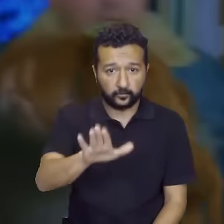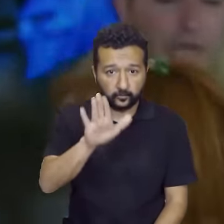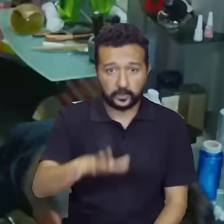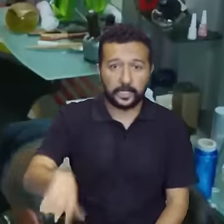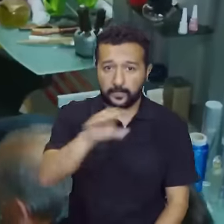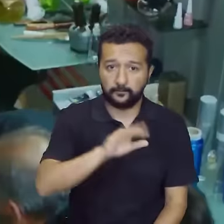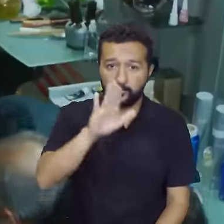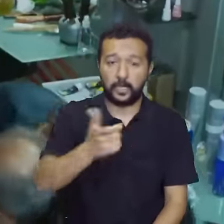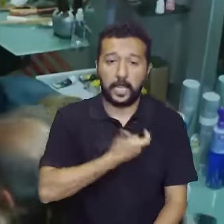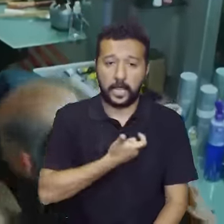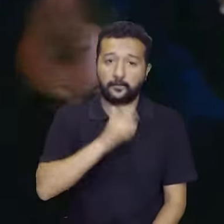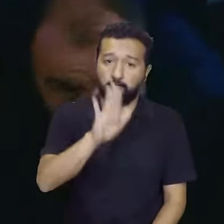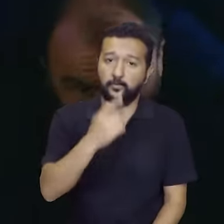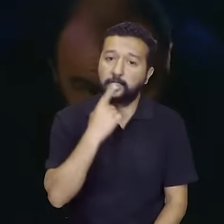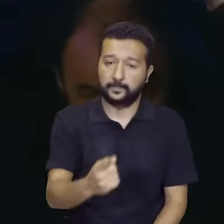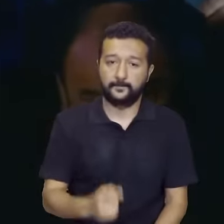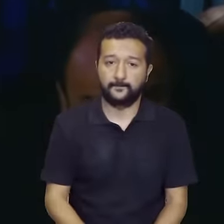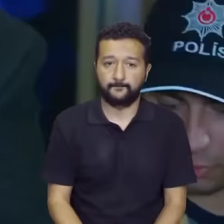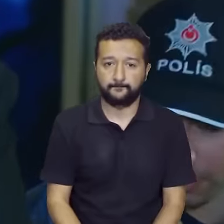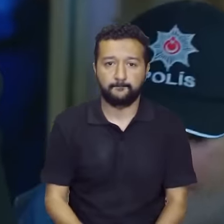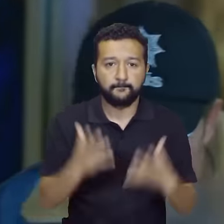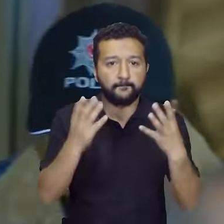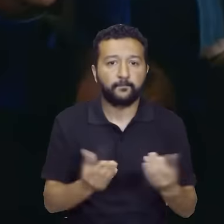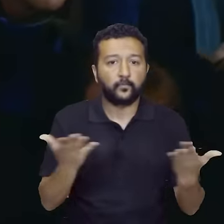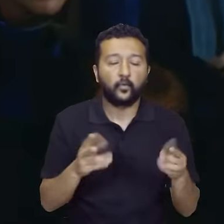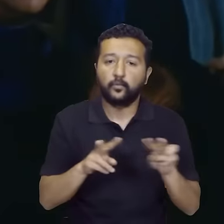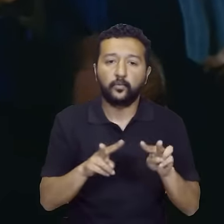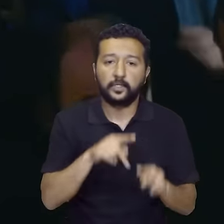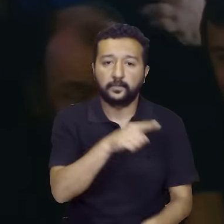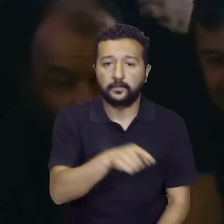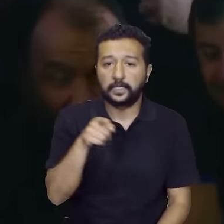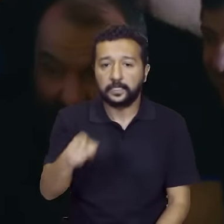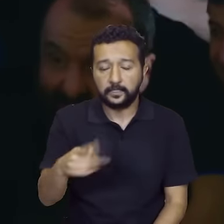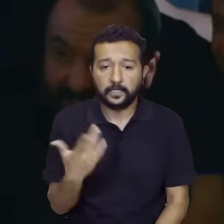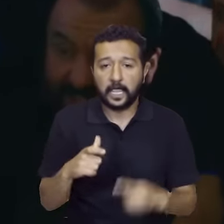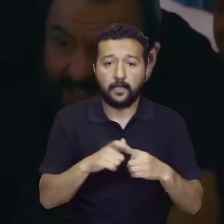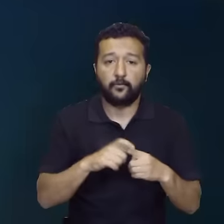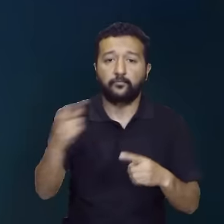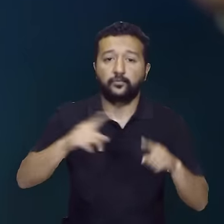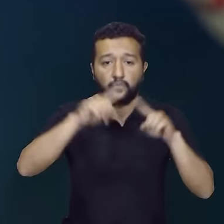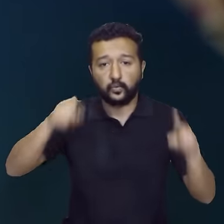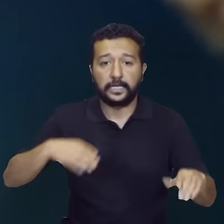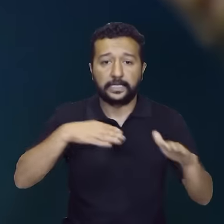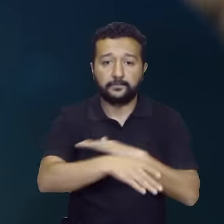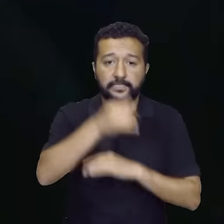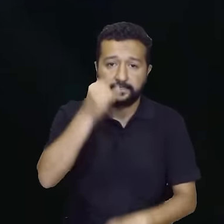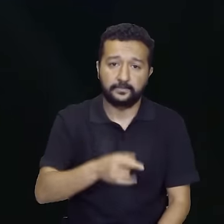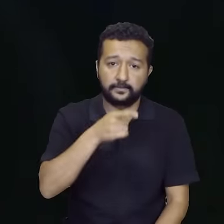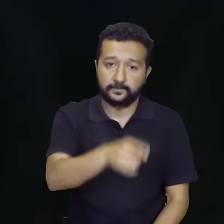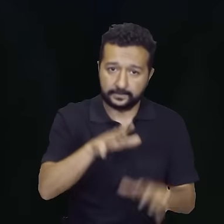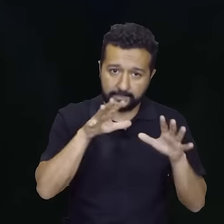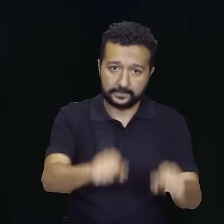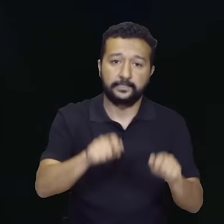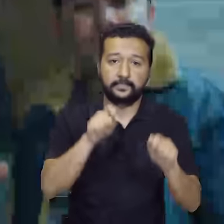Süleyman geldi. Kanun namına durun. Ne oluyor Münir? Yahu Emel'in dükkanına dadanmış it. Onu